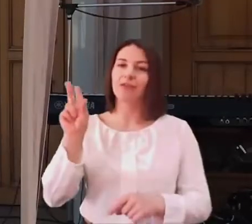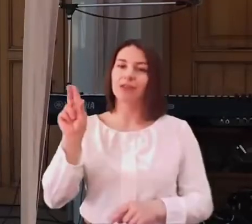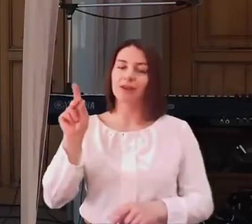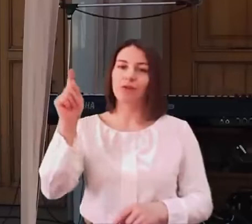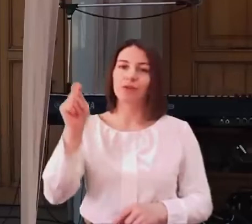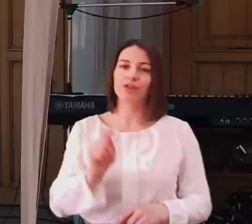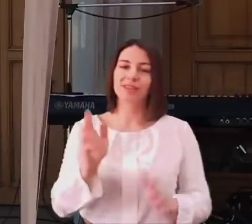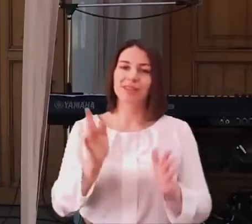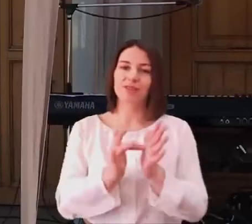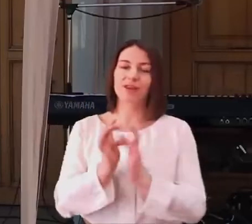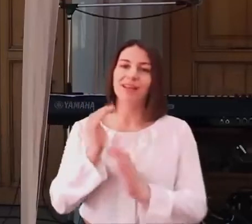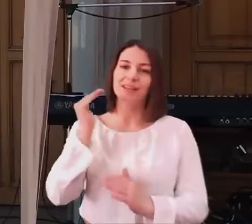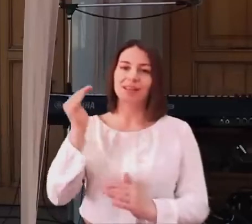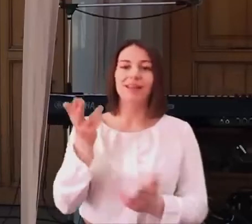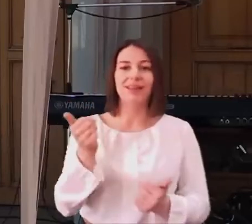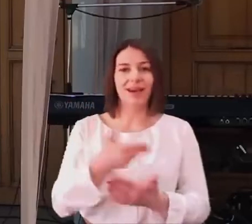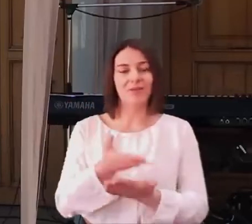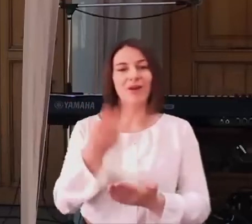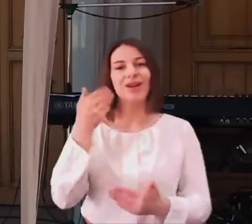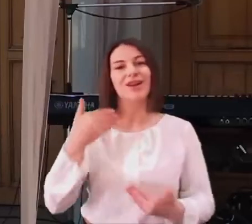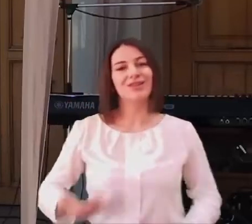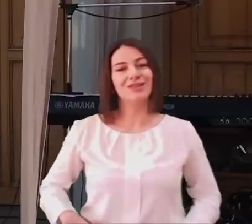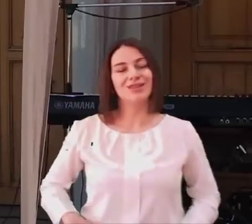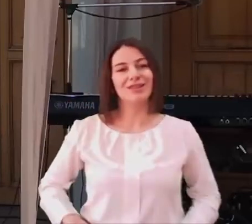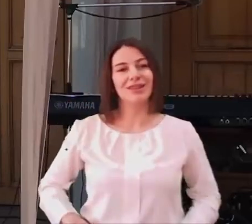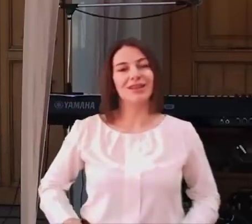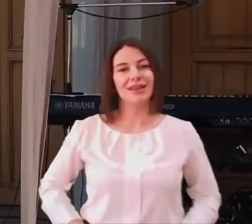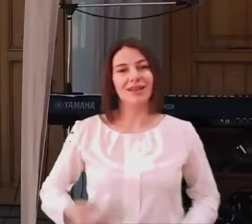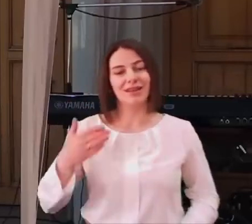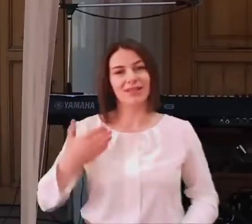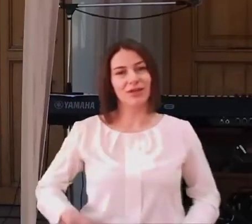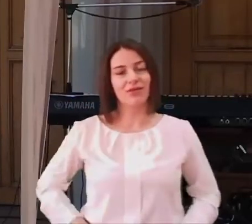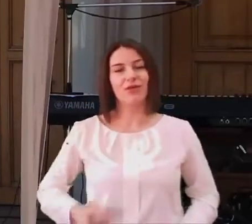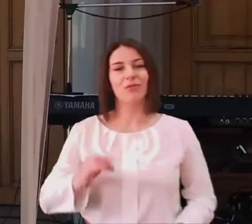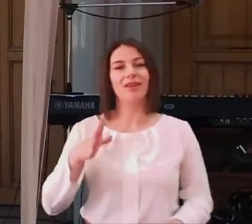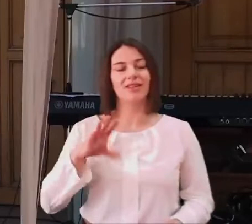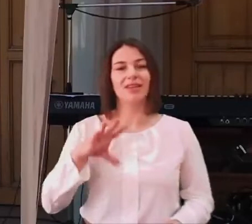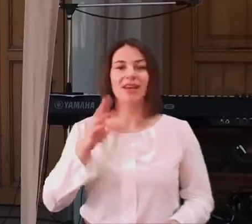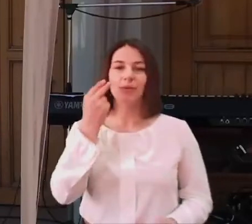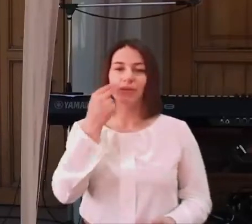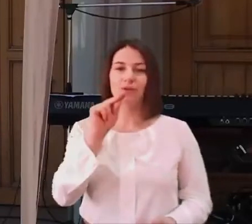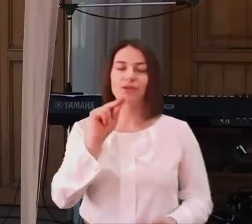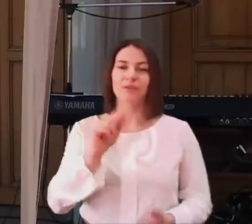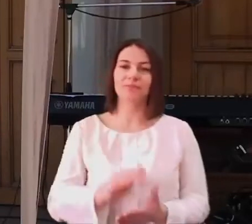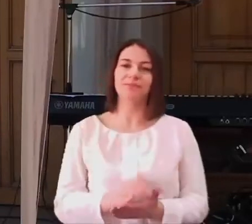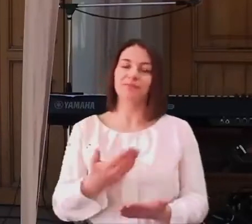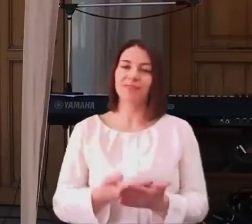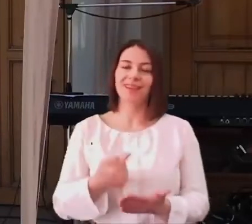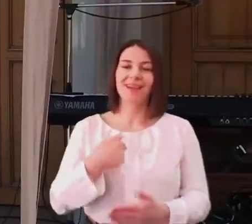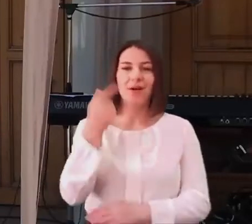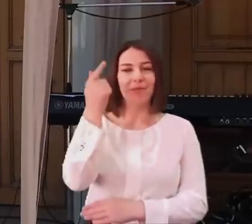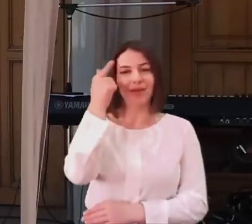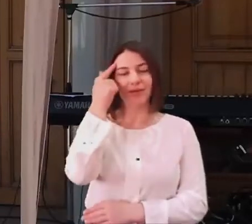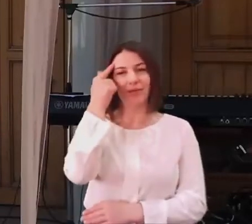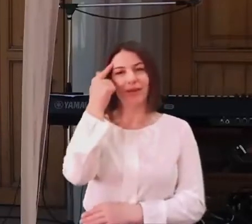Иисуса Христа. Мы, конечно, ждем лучшего. Знаете, я думаю, вот просто подумал о